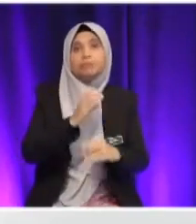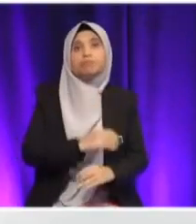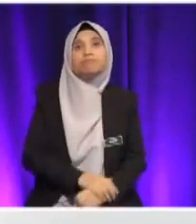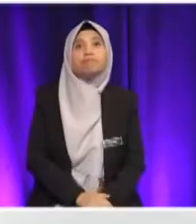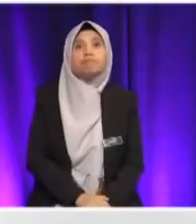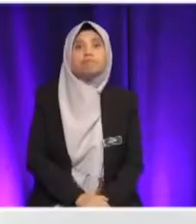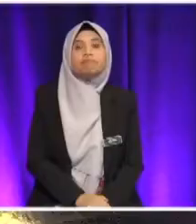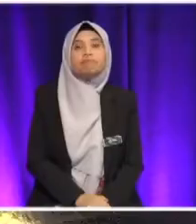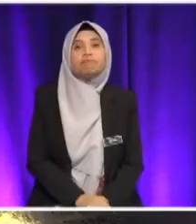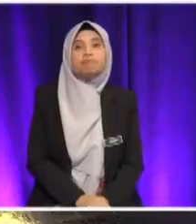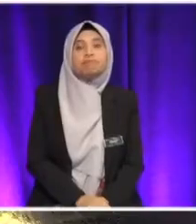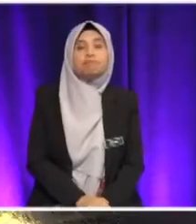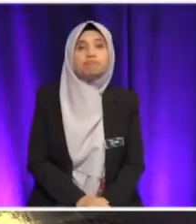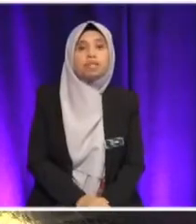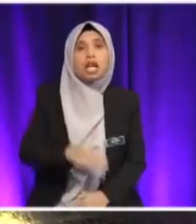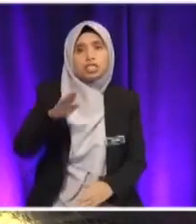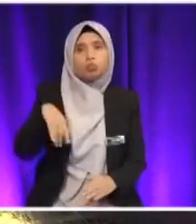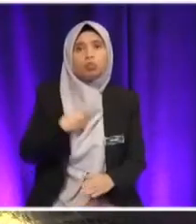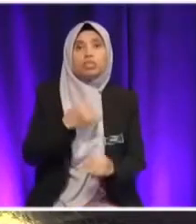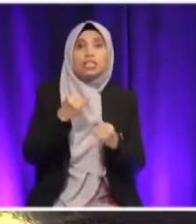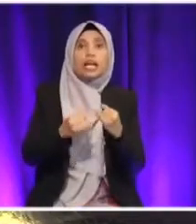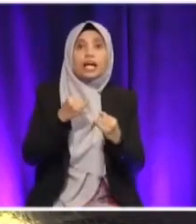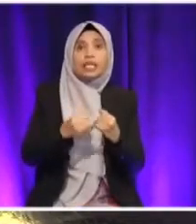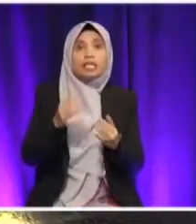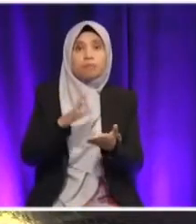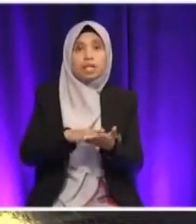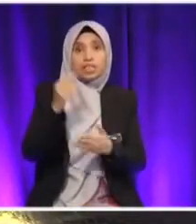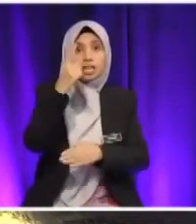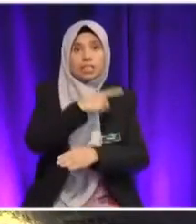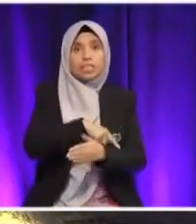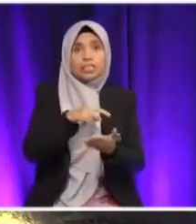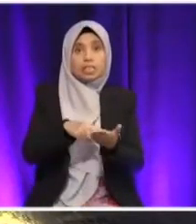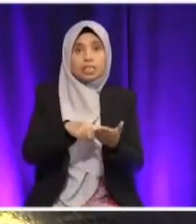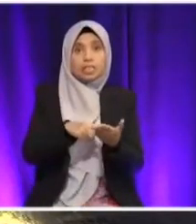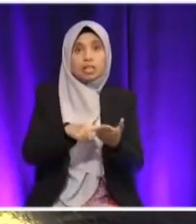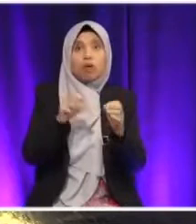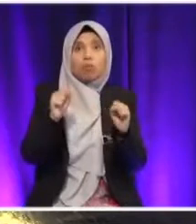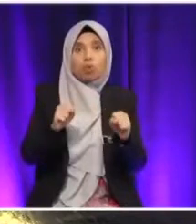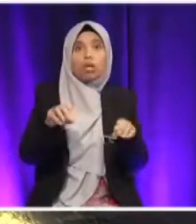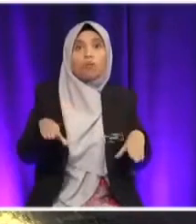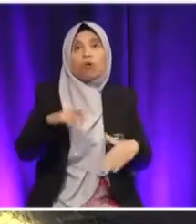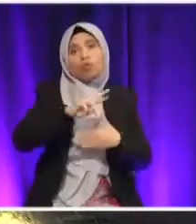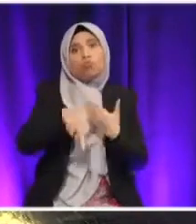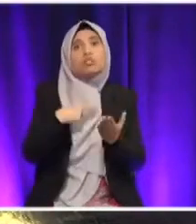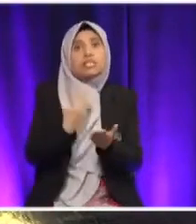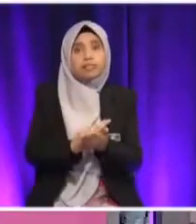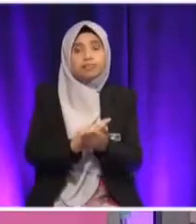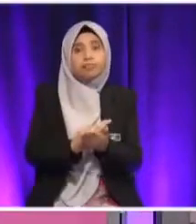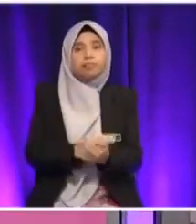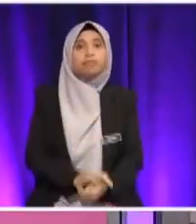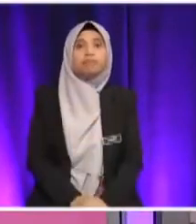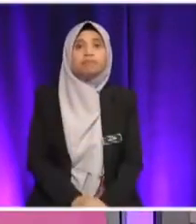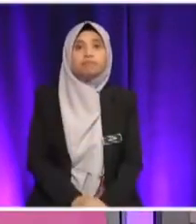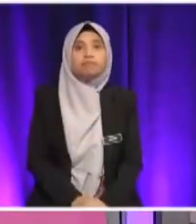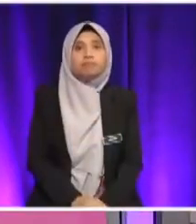juga udah sebelum kita opening mengakhiri pembelajaran kepada ini mungkin diberikan sedikit busa kepada apa yang sudah kongsikan pada hari ini Oke terima